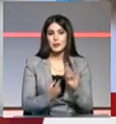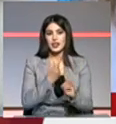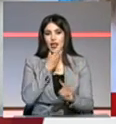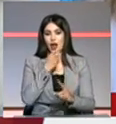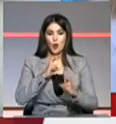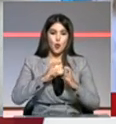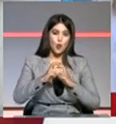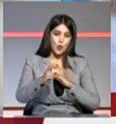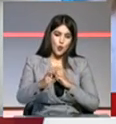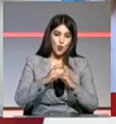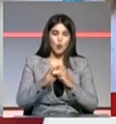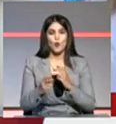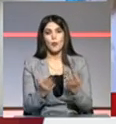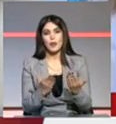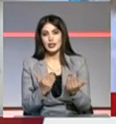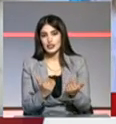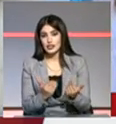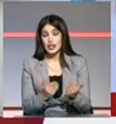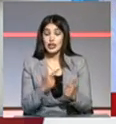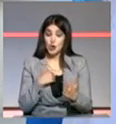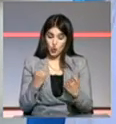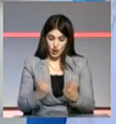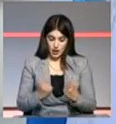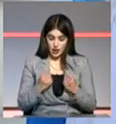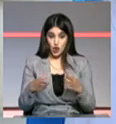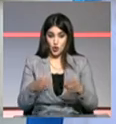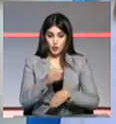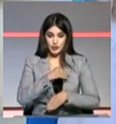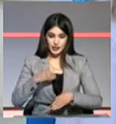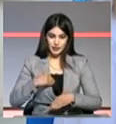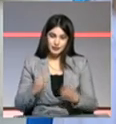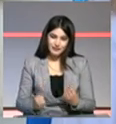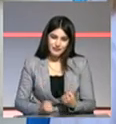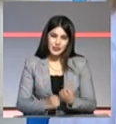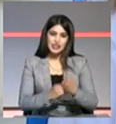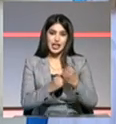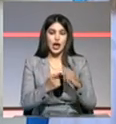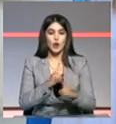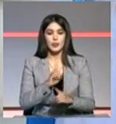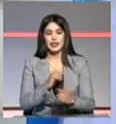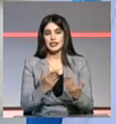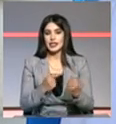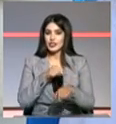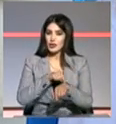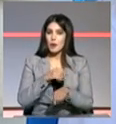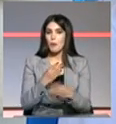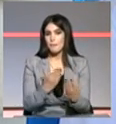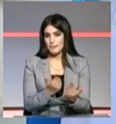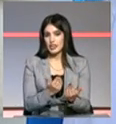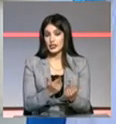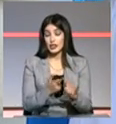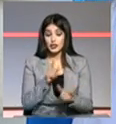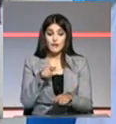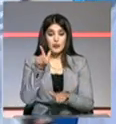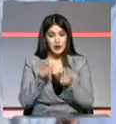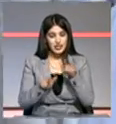يتنقل ويقعد يستنى، دونك احنا نحاولوا باش نسيسوه، نحاولوا باش ما يقعدش يستنى برشا. فما معناها حالات